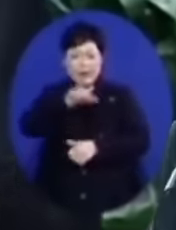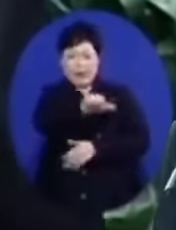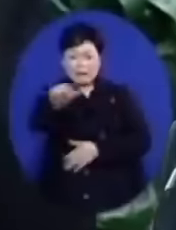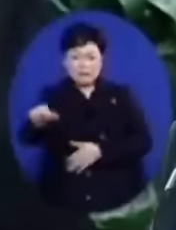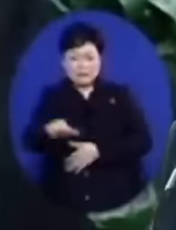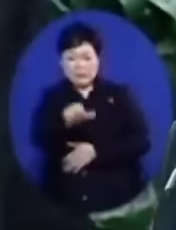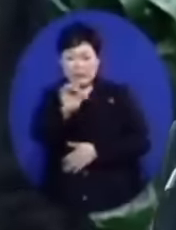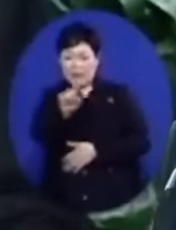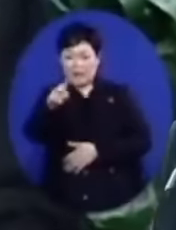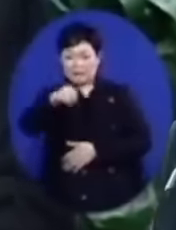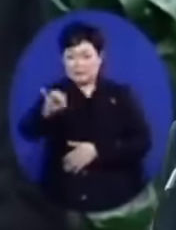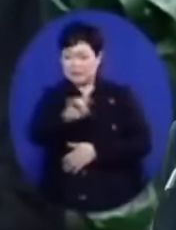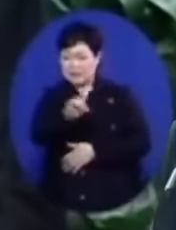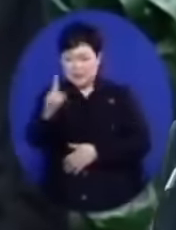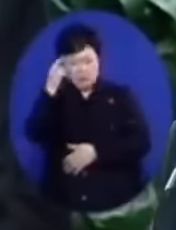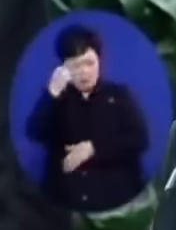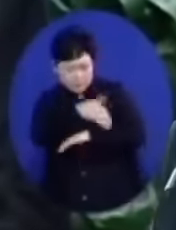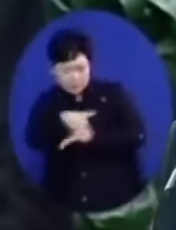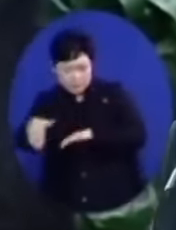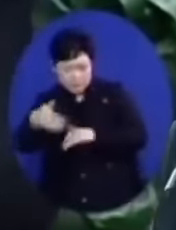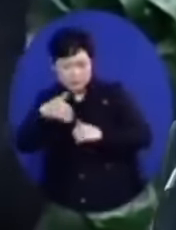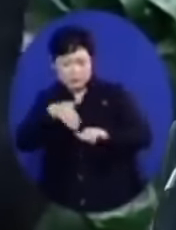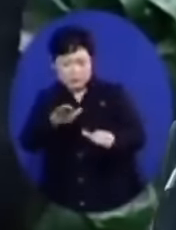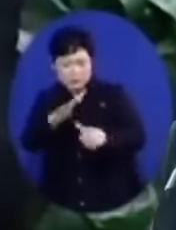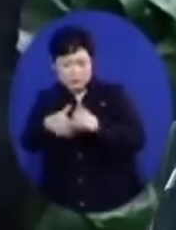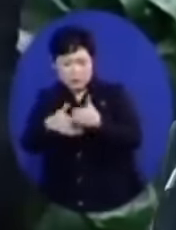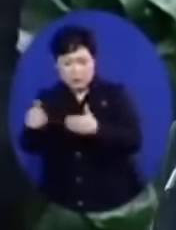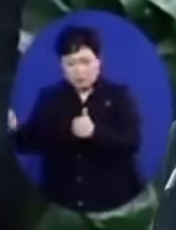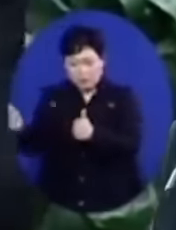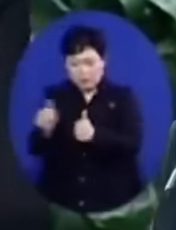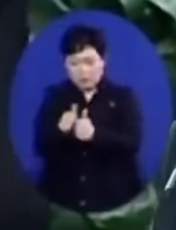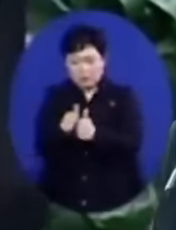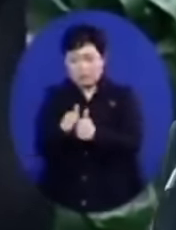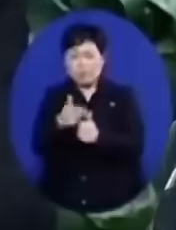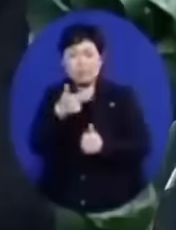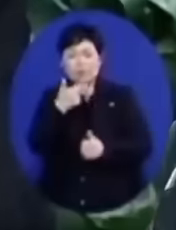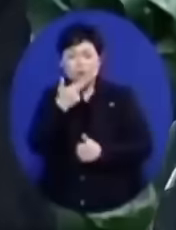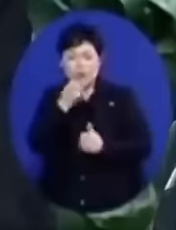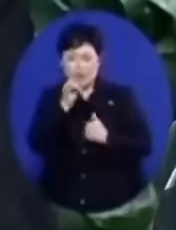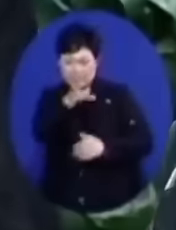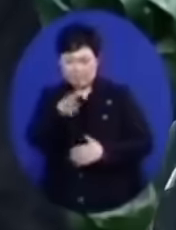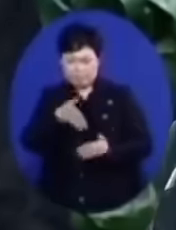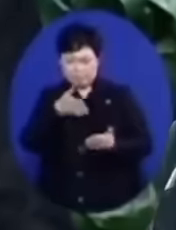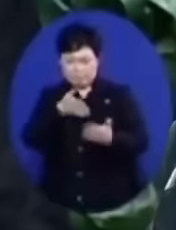자기가 계획해서 아시아로 가려고 하니까 함께 해준 성령이 허리춤을 잡고 안 돼, 못 가.